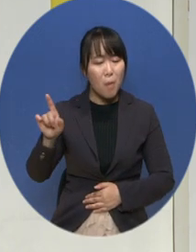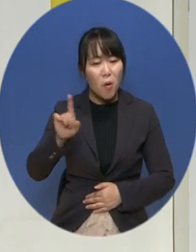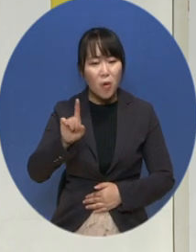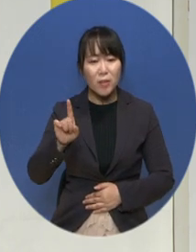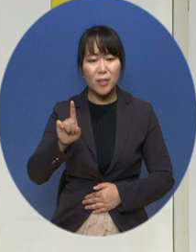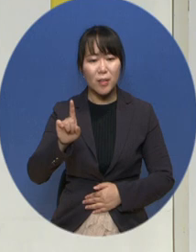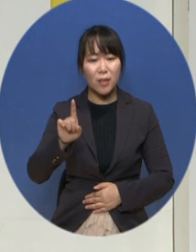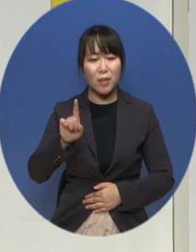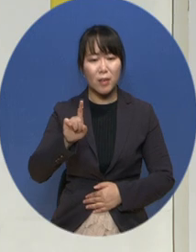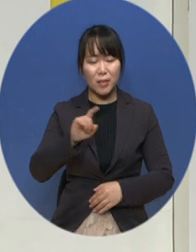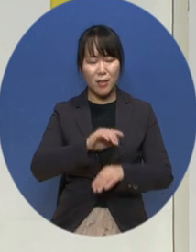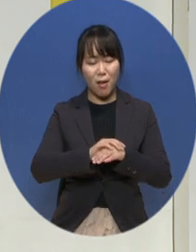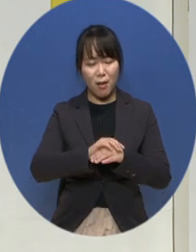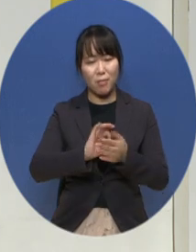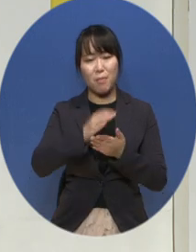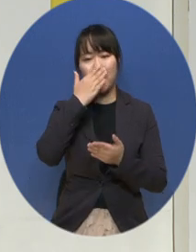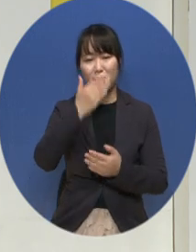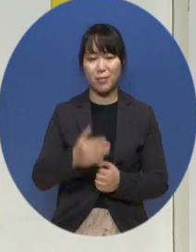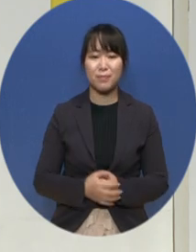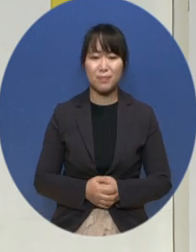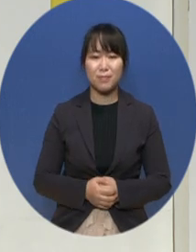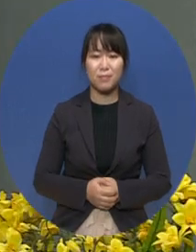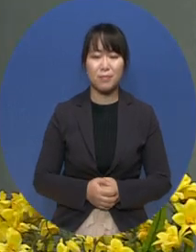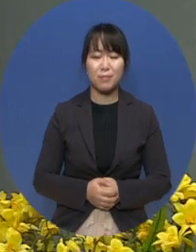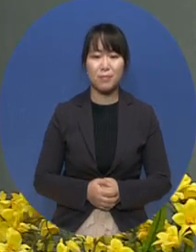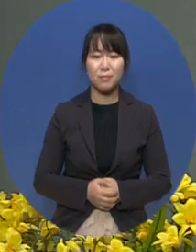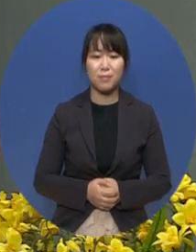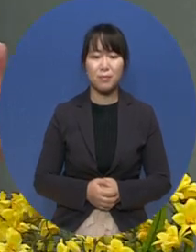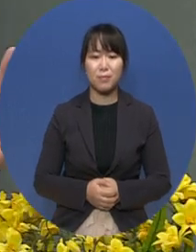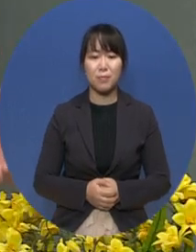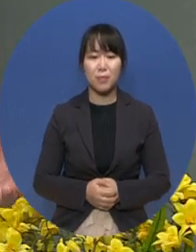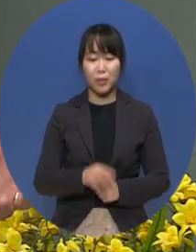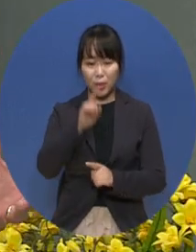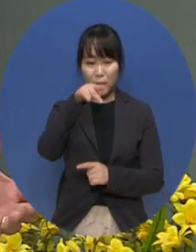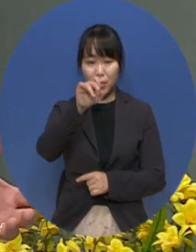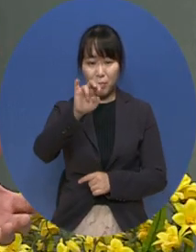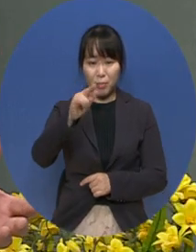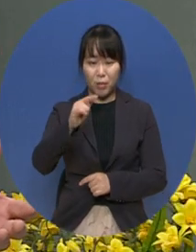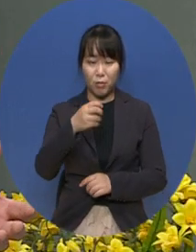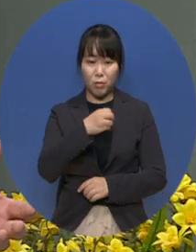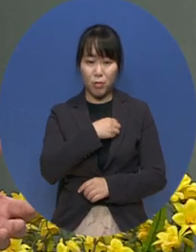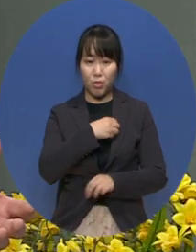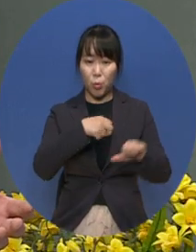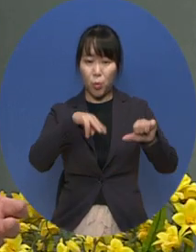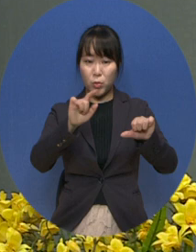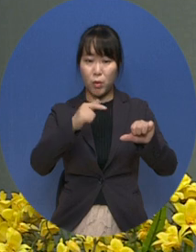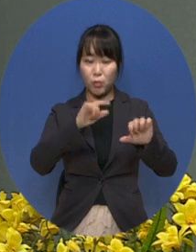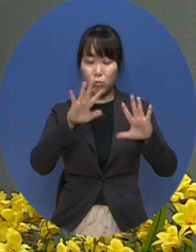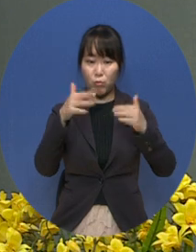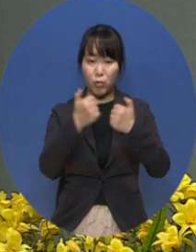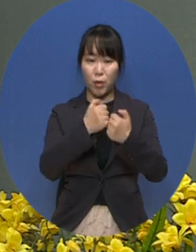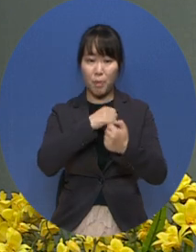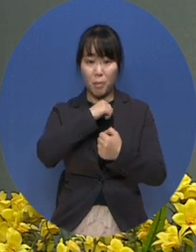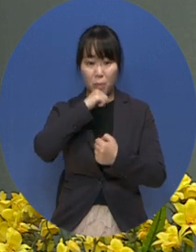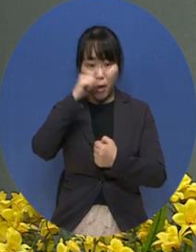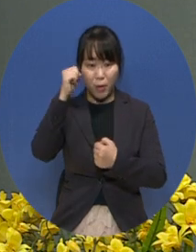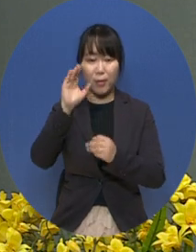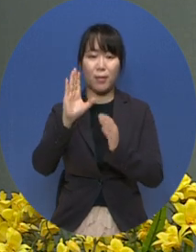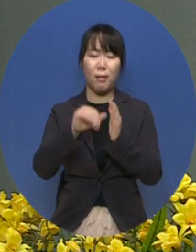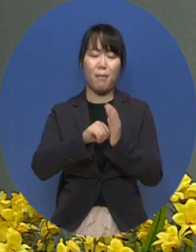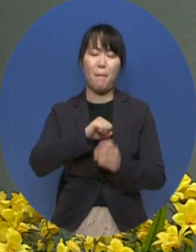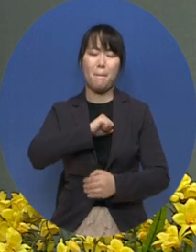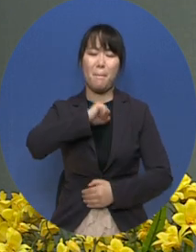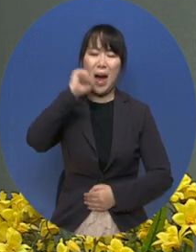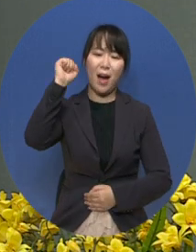하든지 활용될 수 있는 것을 때요 그렇군요 어이 삶이 함께 서 이제 5호선 국회를 되셨죠 않아요 그때 당선